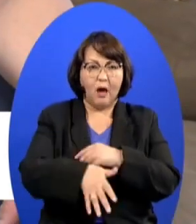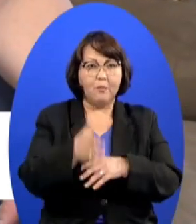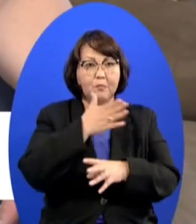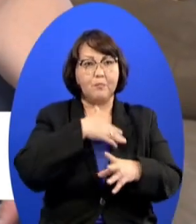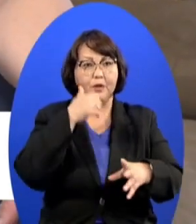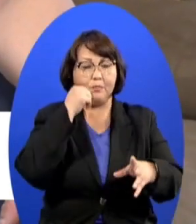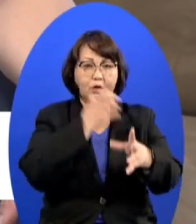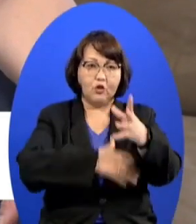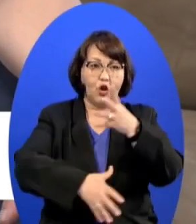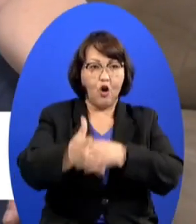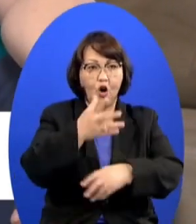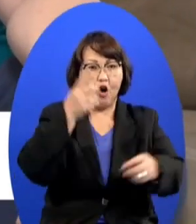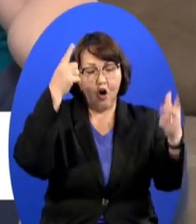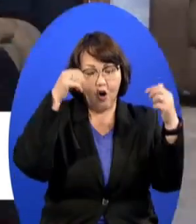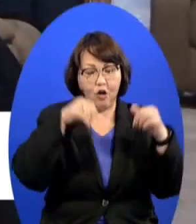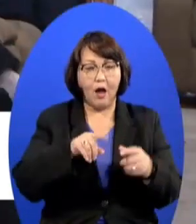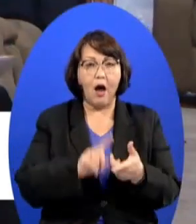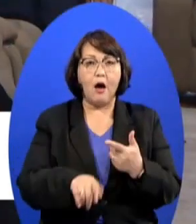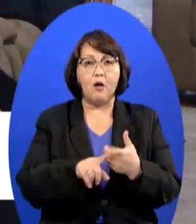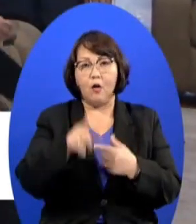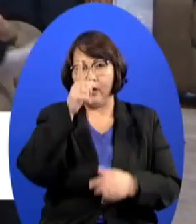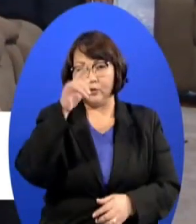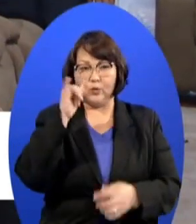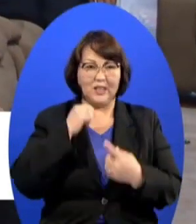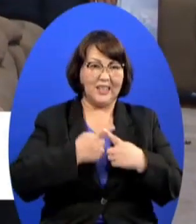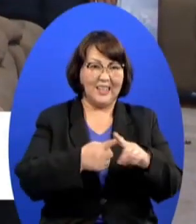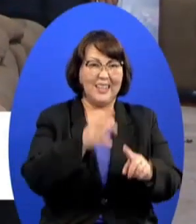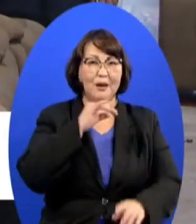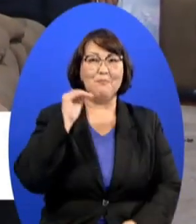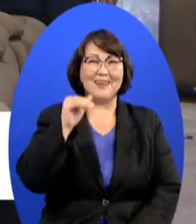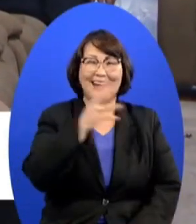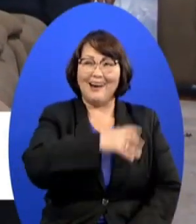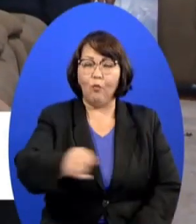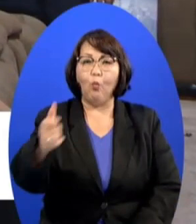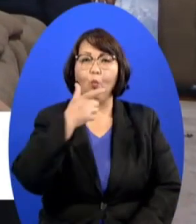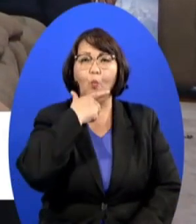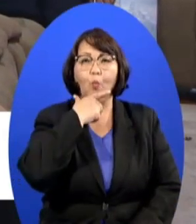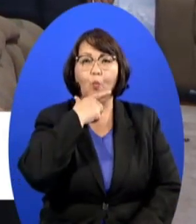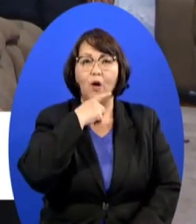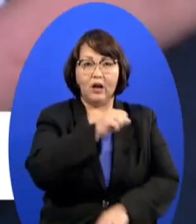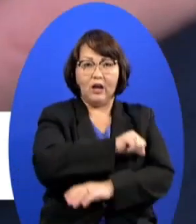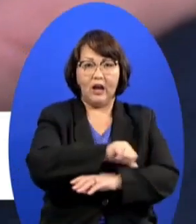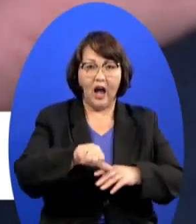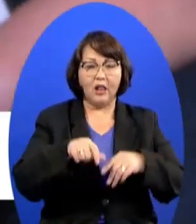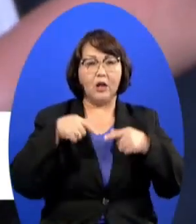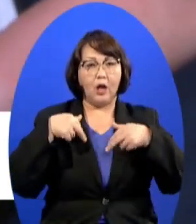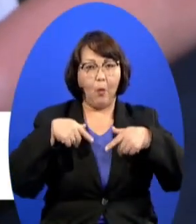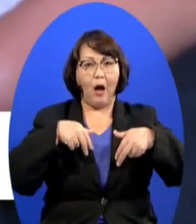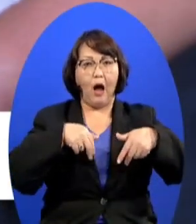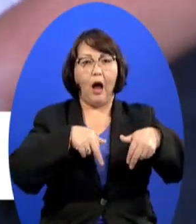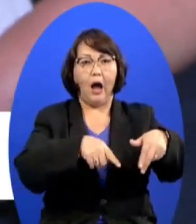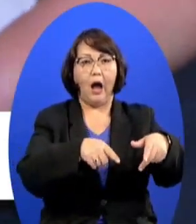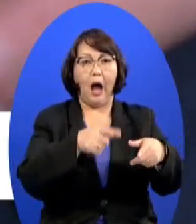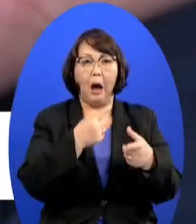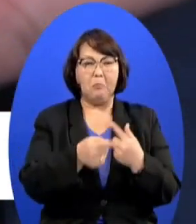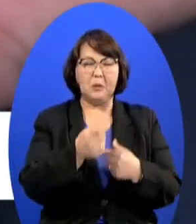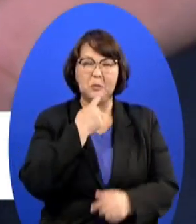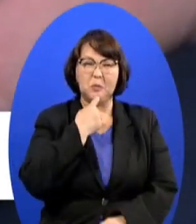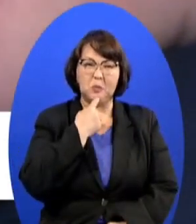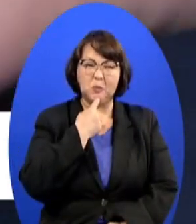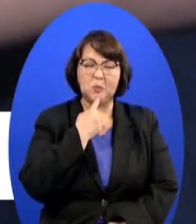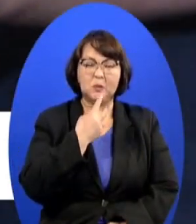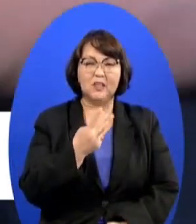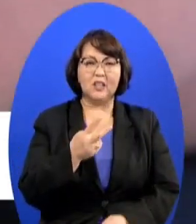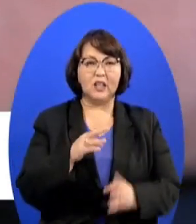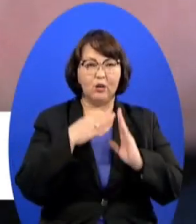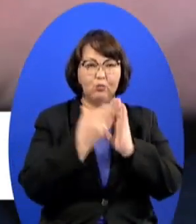ойлгох нь илүү амраа. Оросын албаны улсын хил дээр машина хураалгачаад гайлаар бид явган гарах болсон. Энэ үед тийм ч амар байгаагүй. Гэр бүлийн